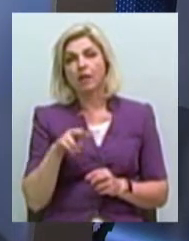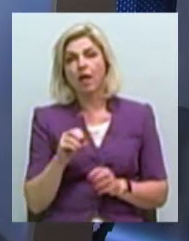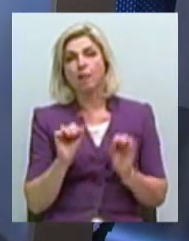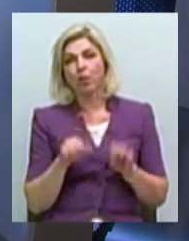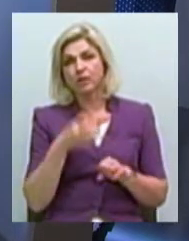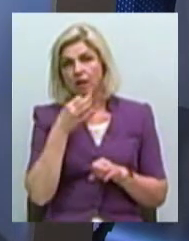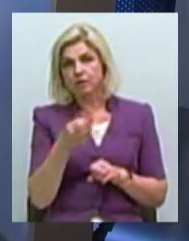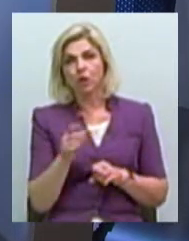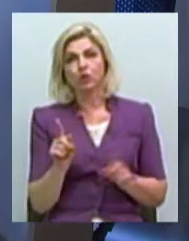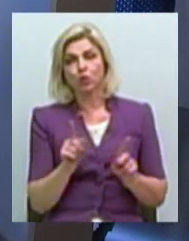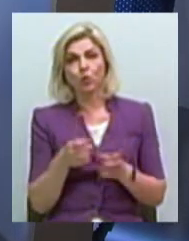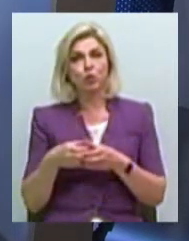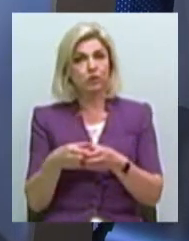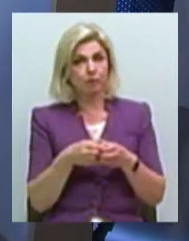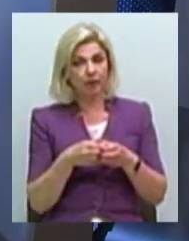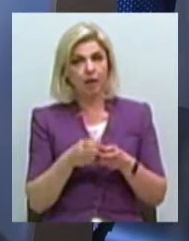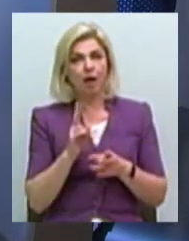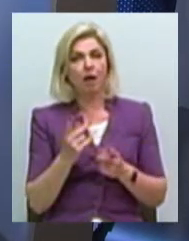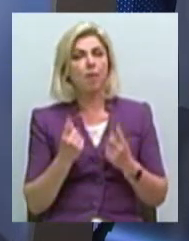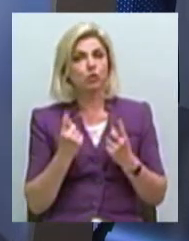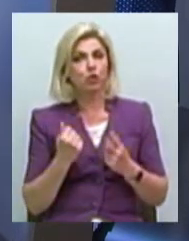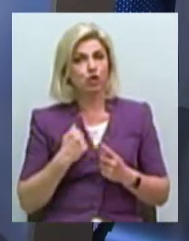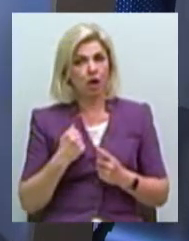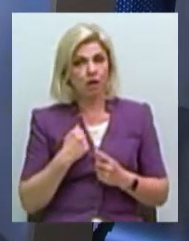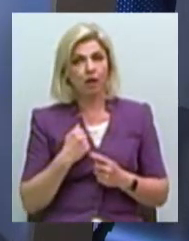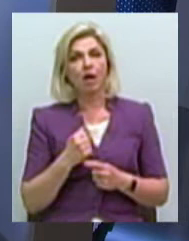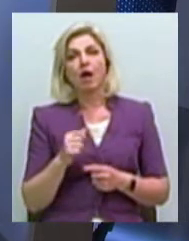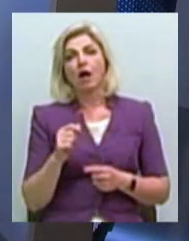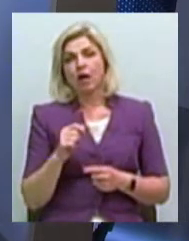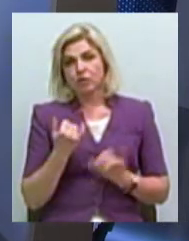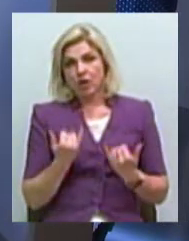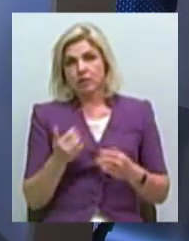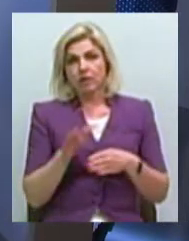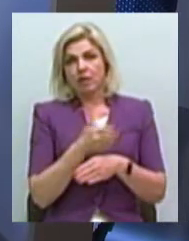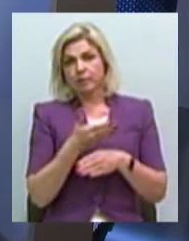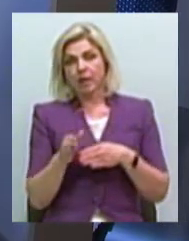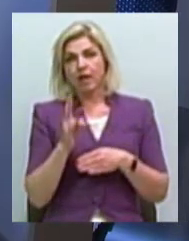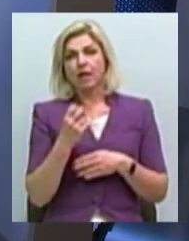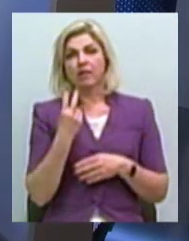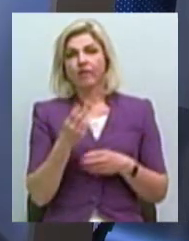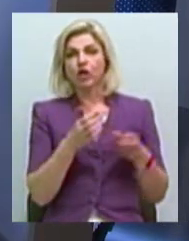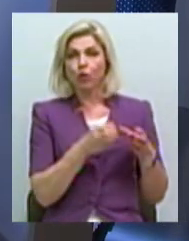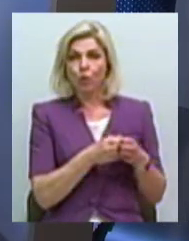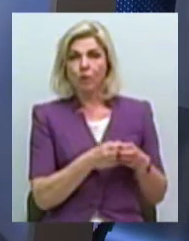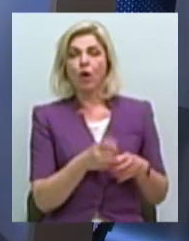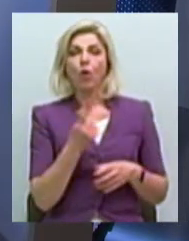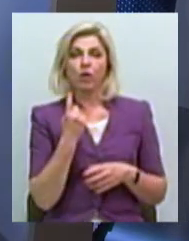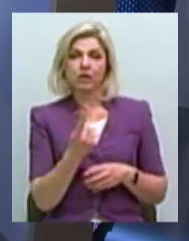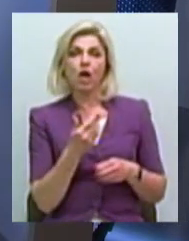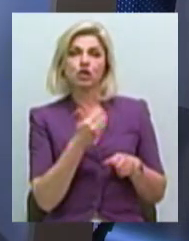що суспільство, на превеликий жаль, чомусь зараз розподіляється, як правило, на дві частини. Одна частина